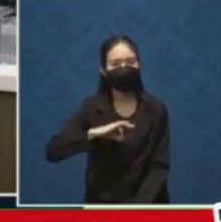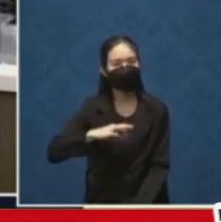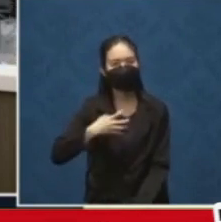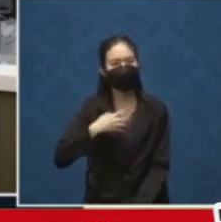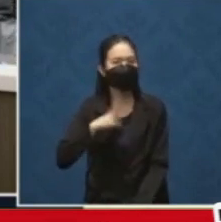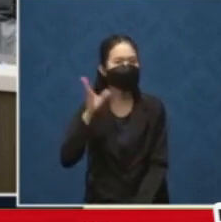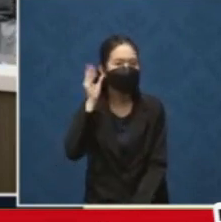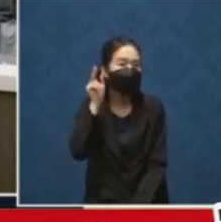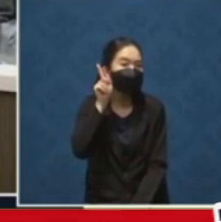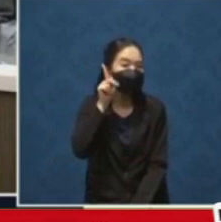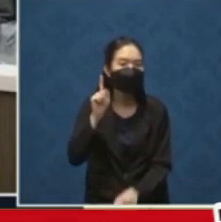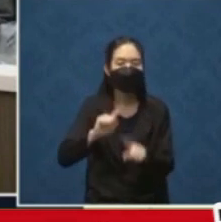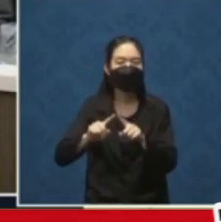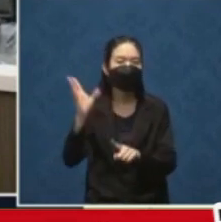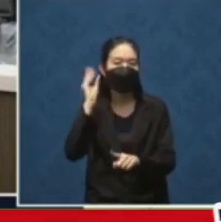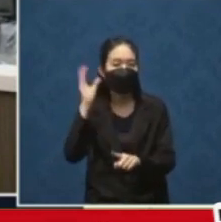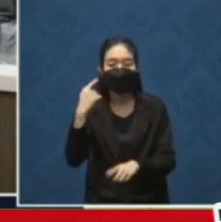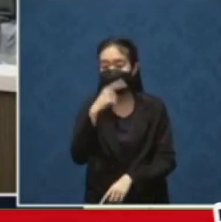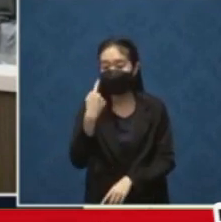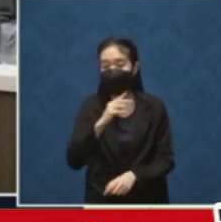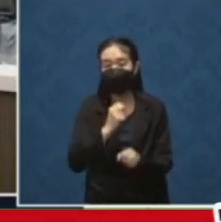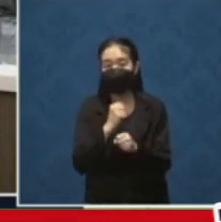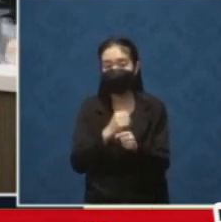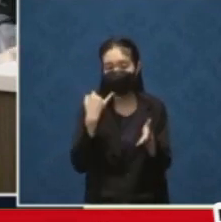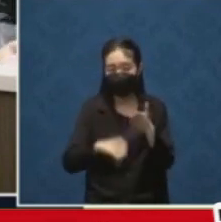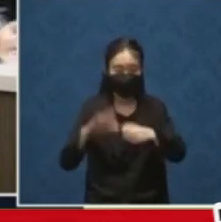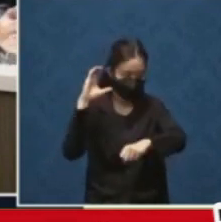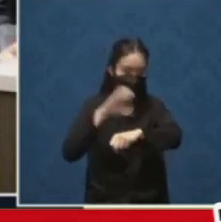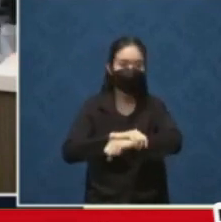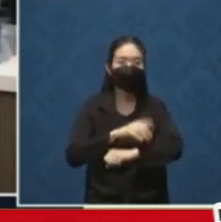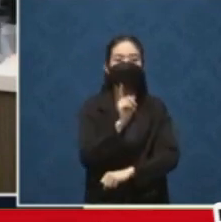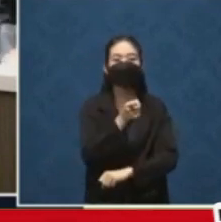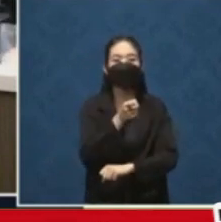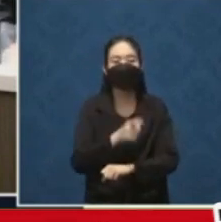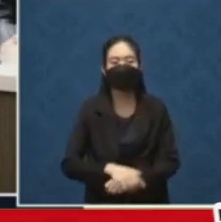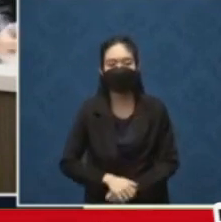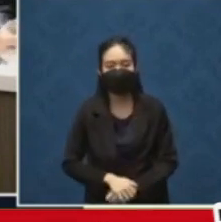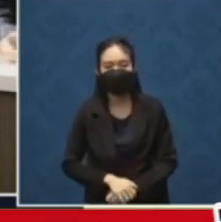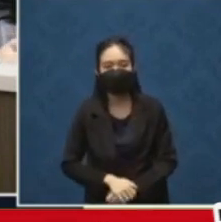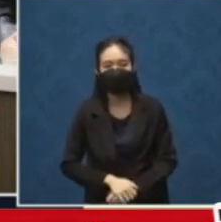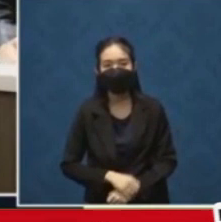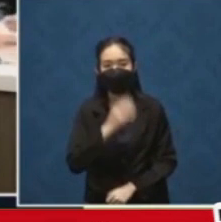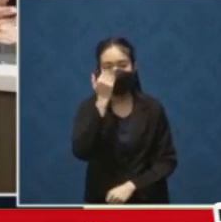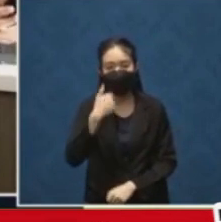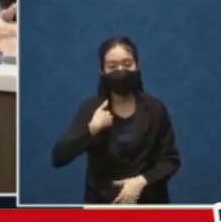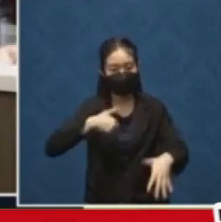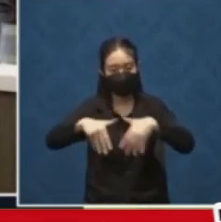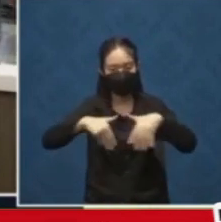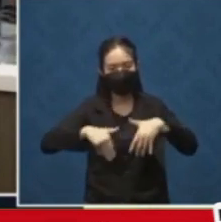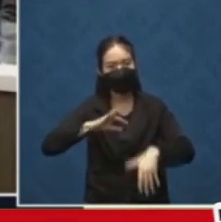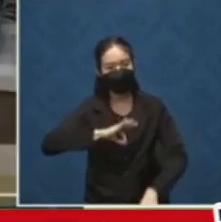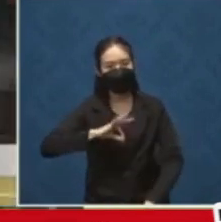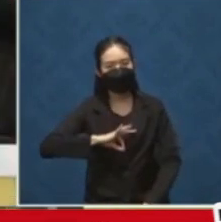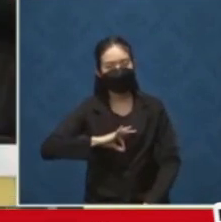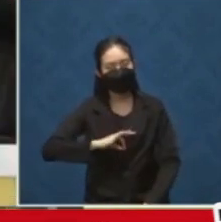ไม่อยากได้ยิแบบนี้เอา เอา่นี้ไครับใครที่ทำปด่านจัการใหเด็ขาดหัไม่ส่าหาง